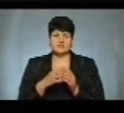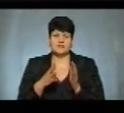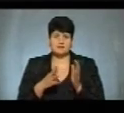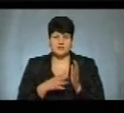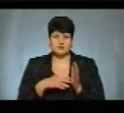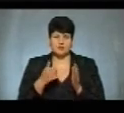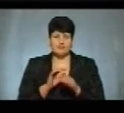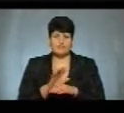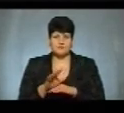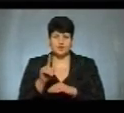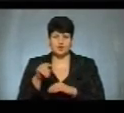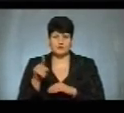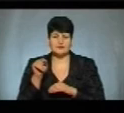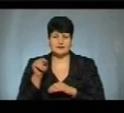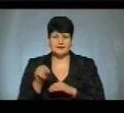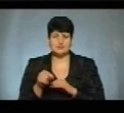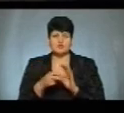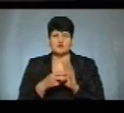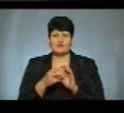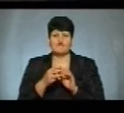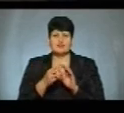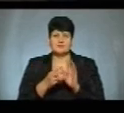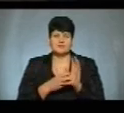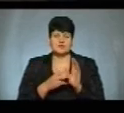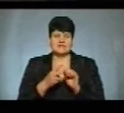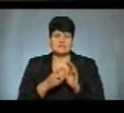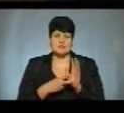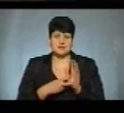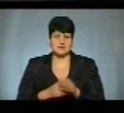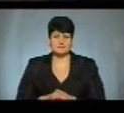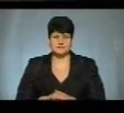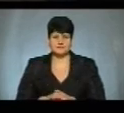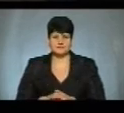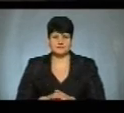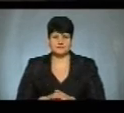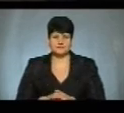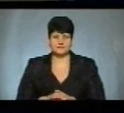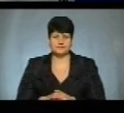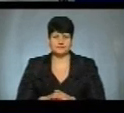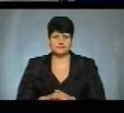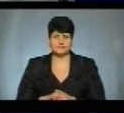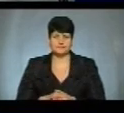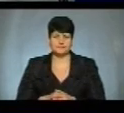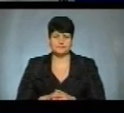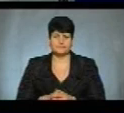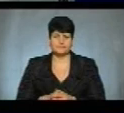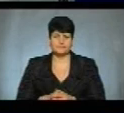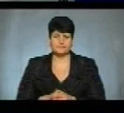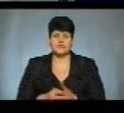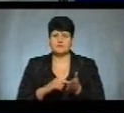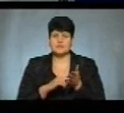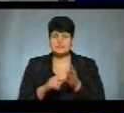1919-2019» випустили під номером 1718. Марта Журавель, Андрій Прокопів, новини.